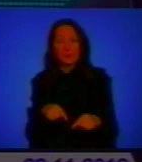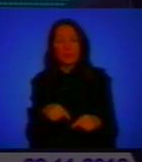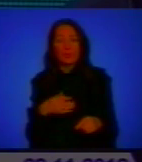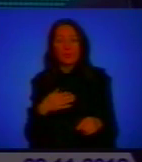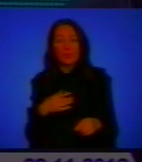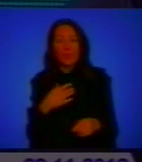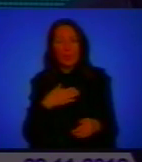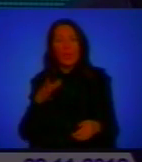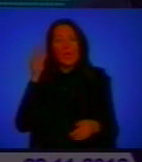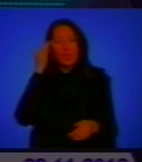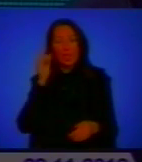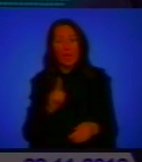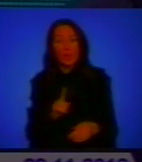що